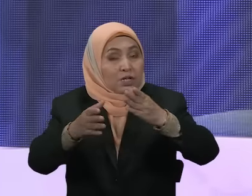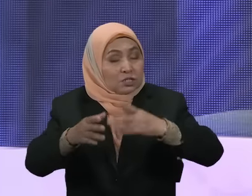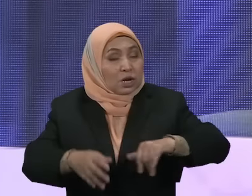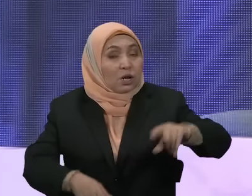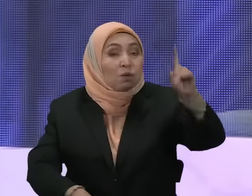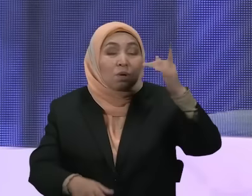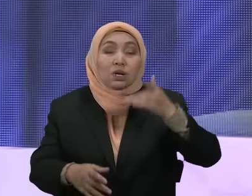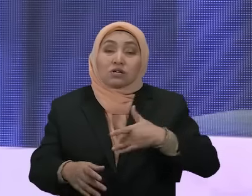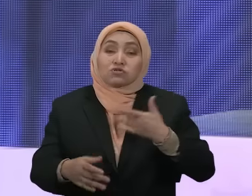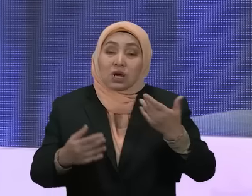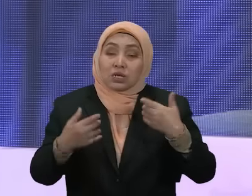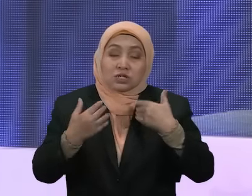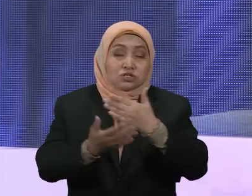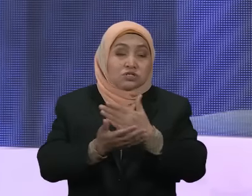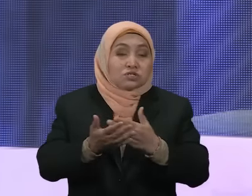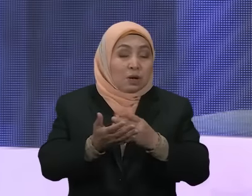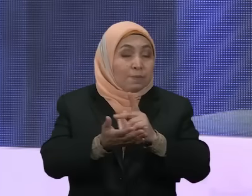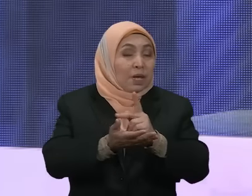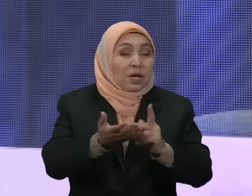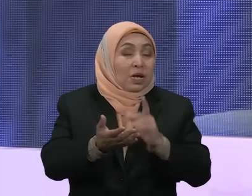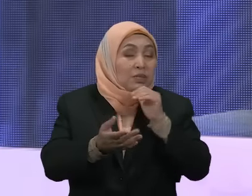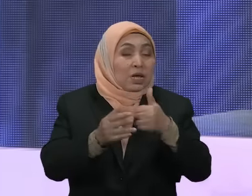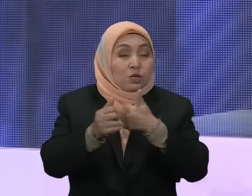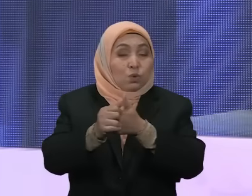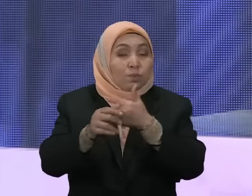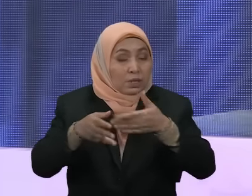dan rasanya ada sesuatu pihak yang tidak mengikut pada